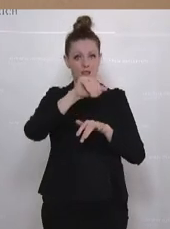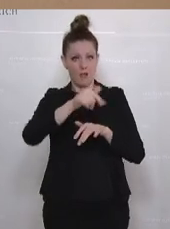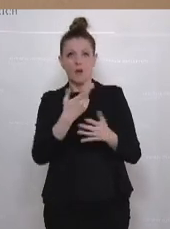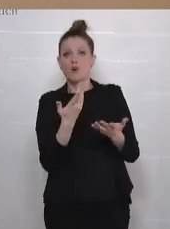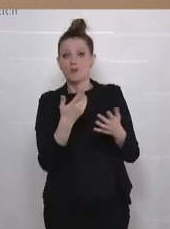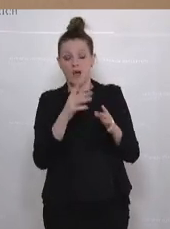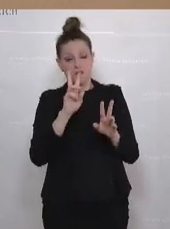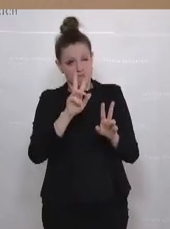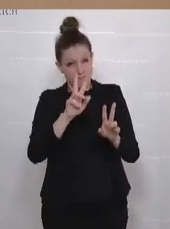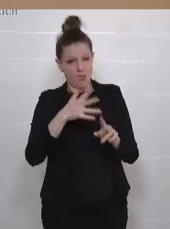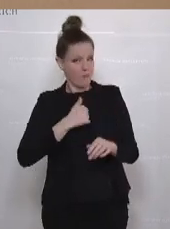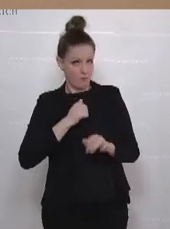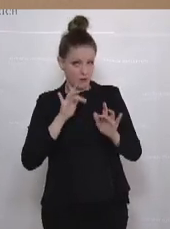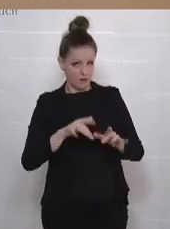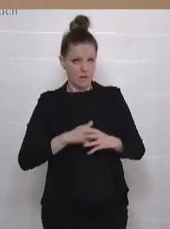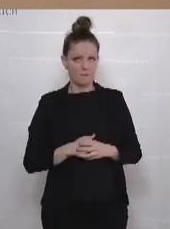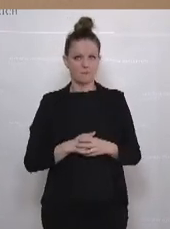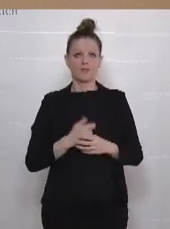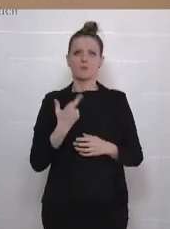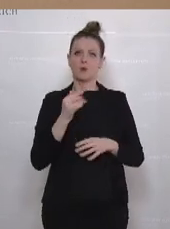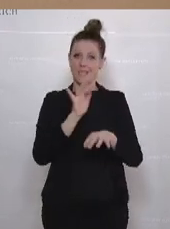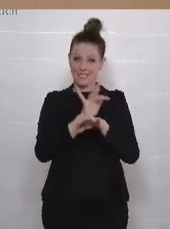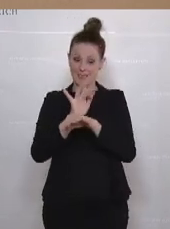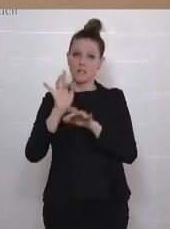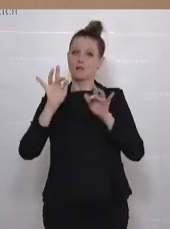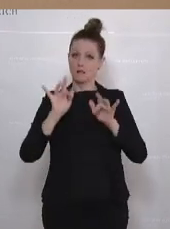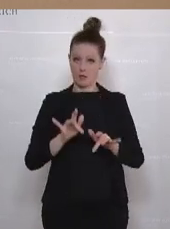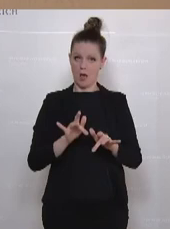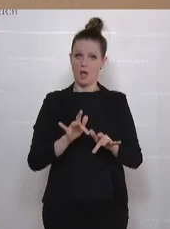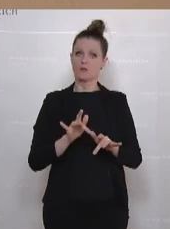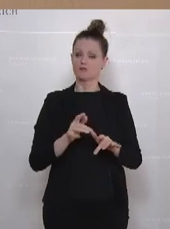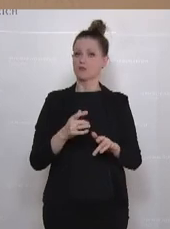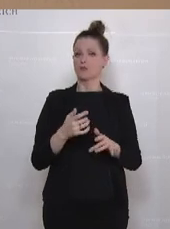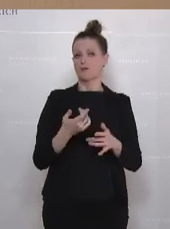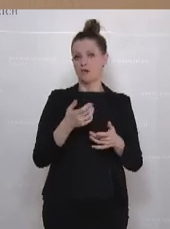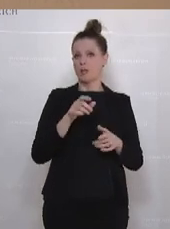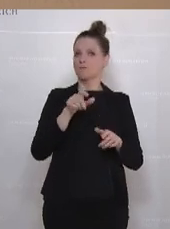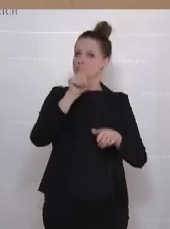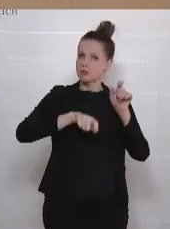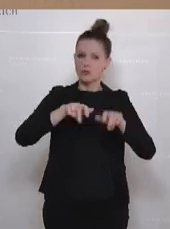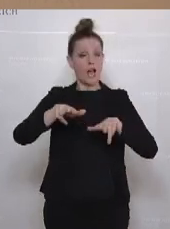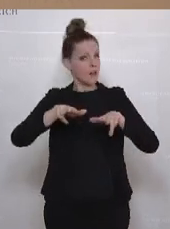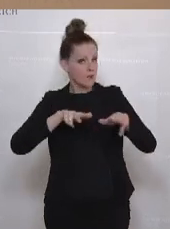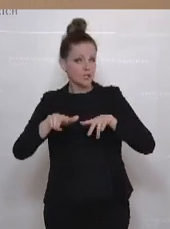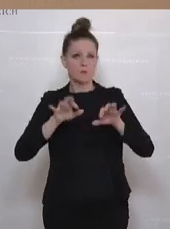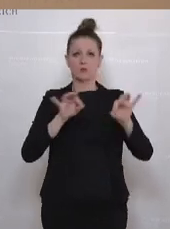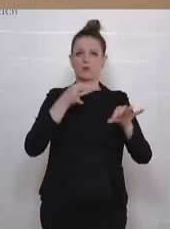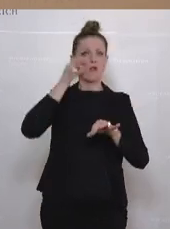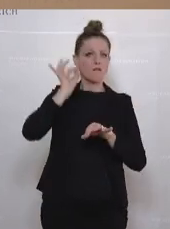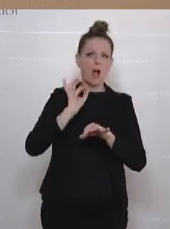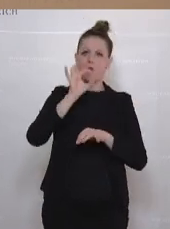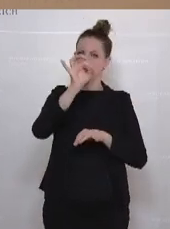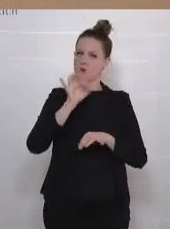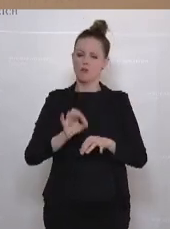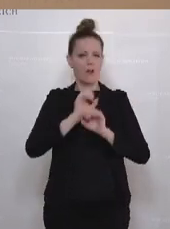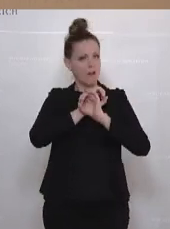Erfolg eigentlich, dass sie diese Kritikpunkte aufgreift und sei es im Personalmanagement, sei es bei Frauenquoten,